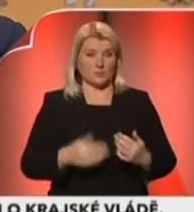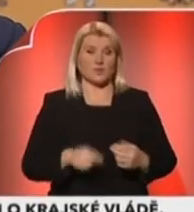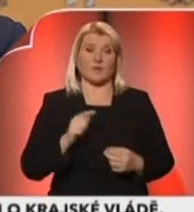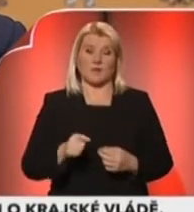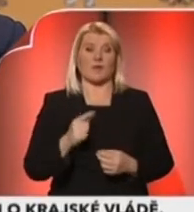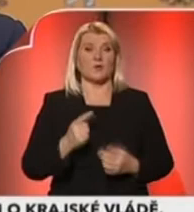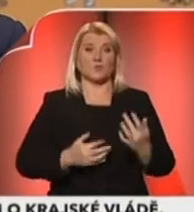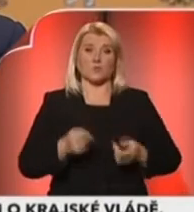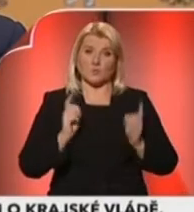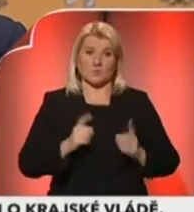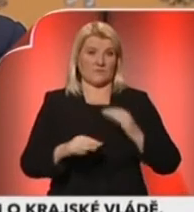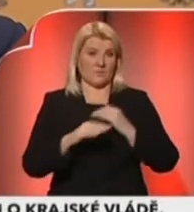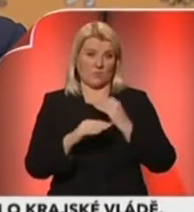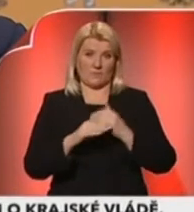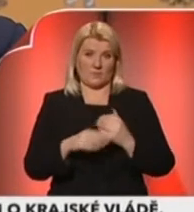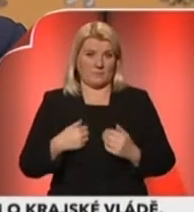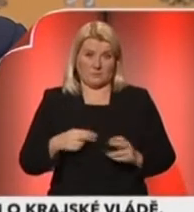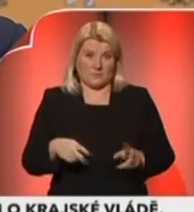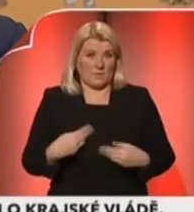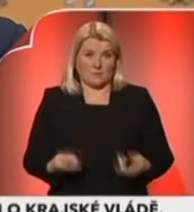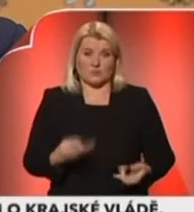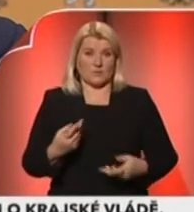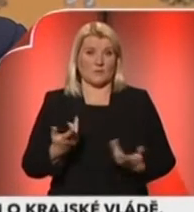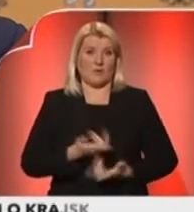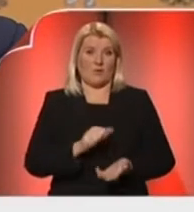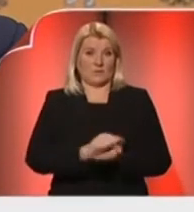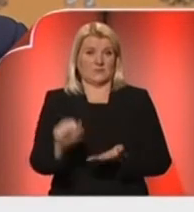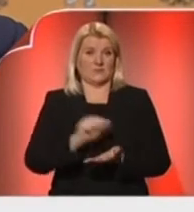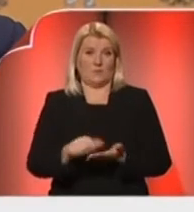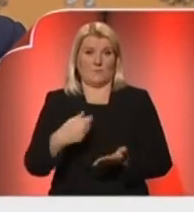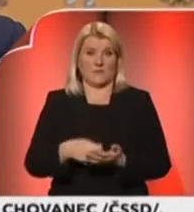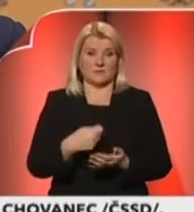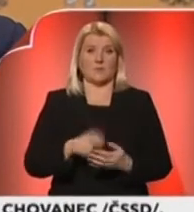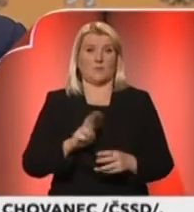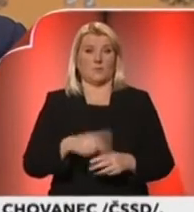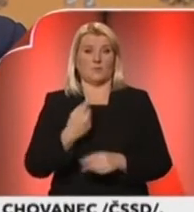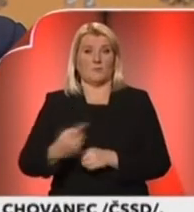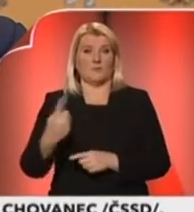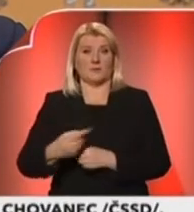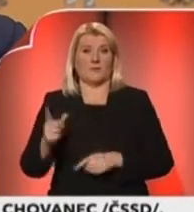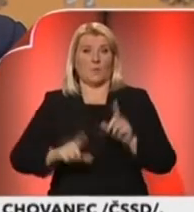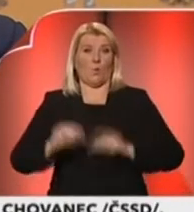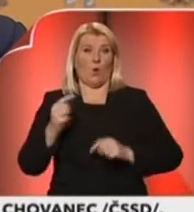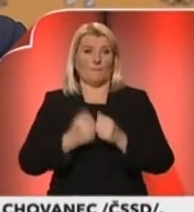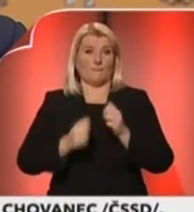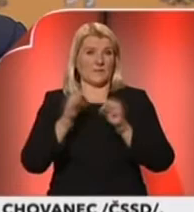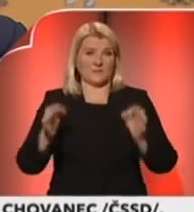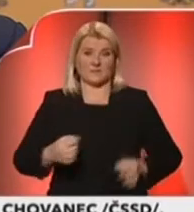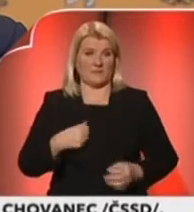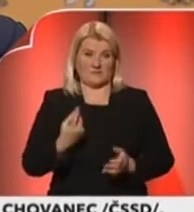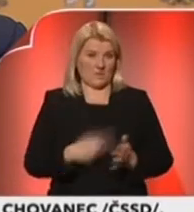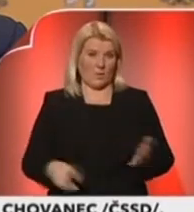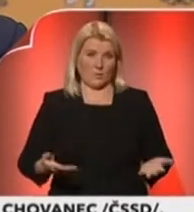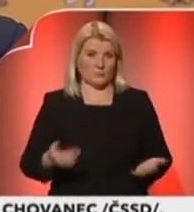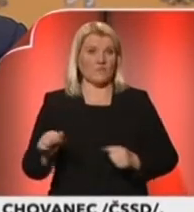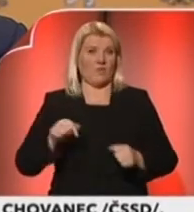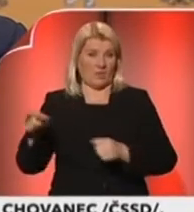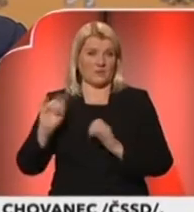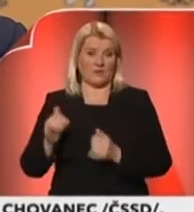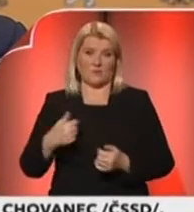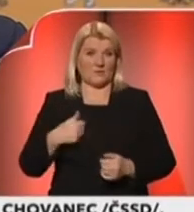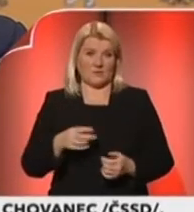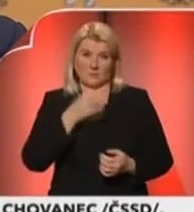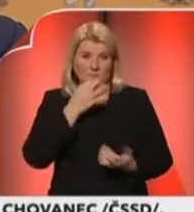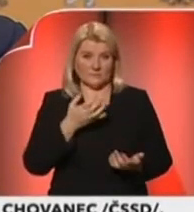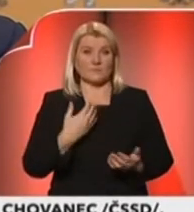být vyrovnaný. My nemůžeme jako vláda tisknout nějaké peníze a pak prodávat různé druhoplisy. To prostě nemůžeme a to